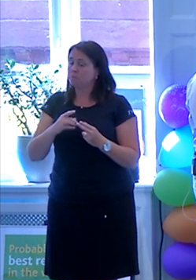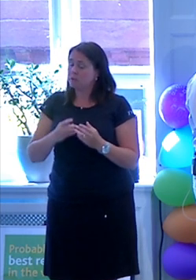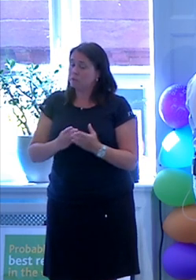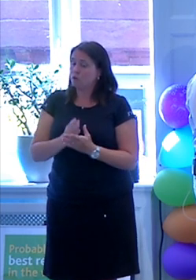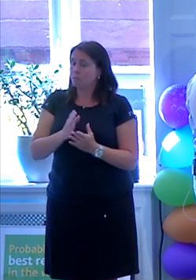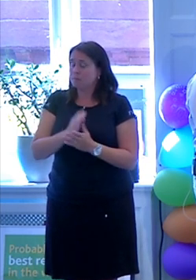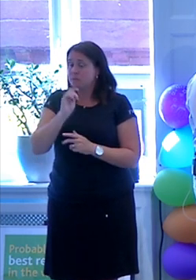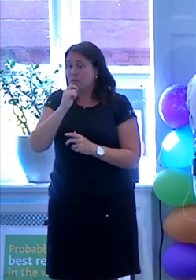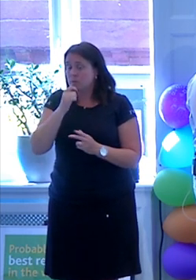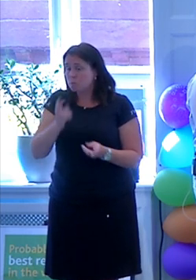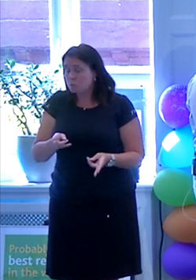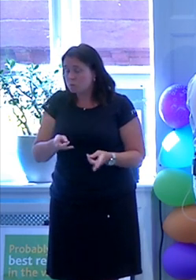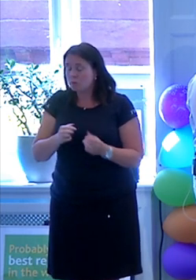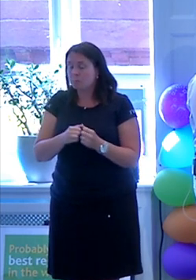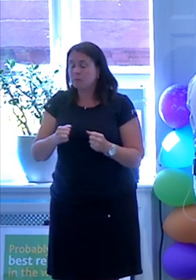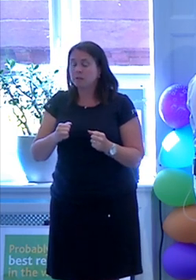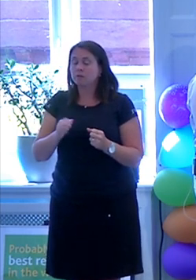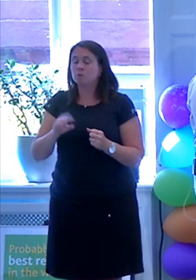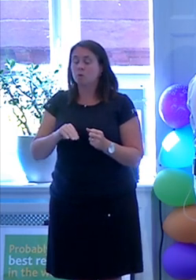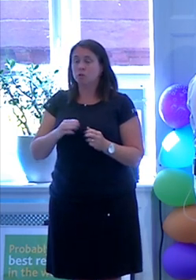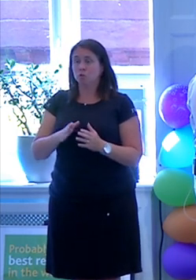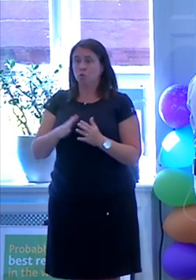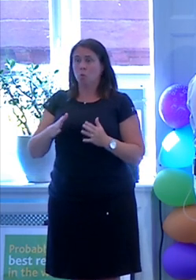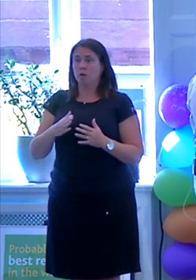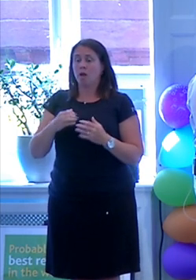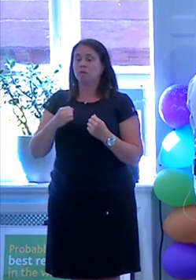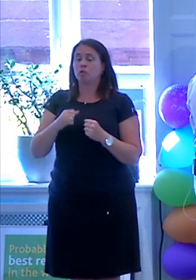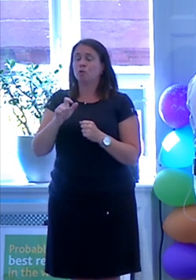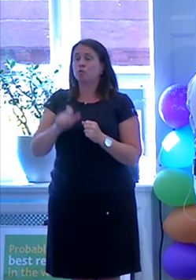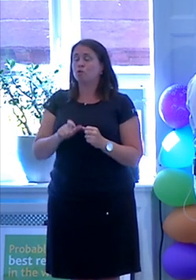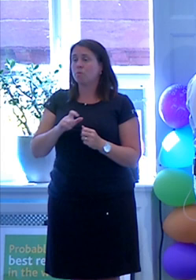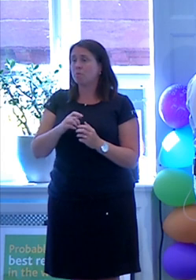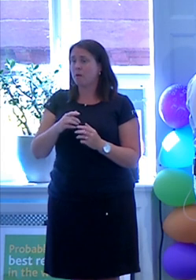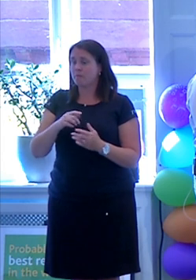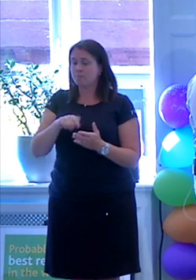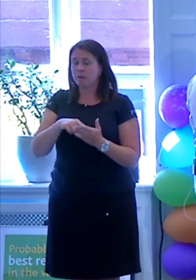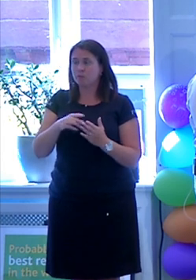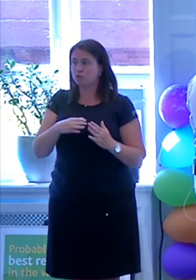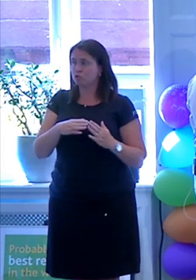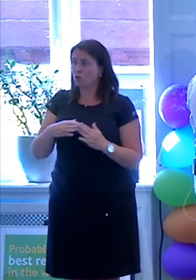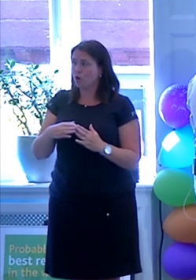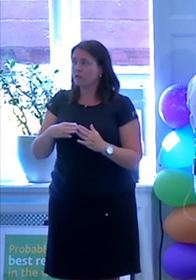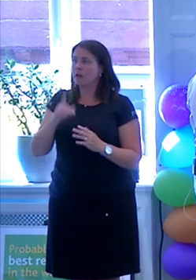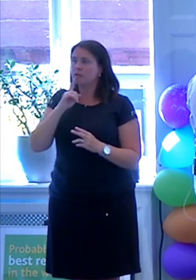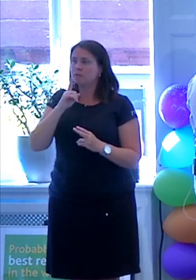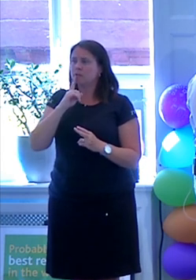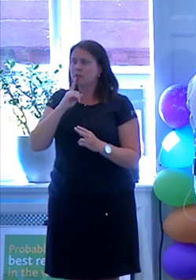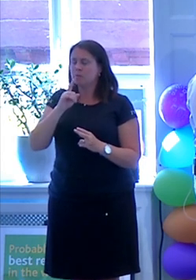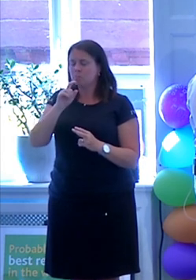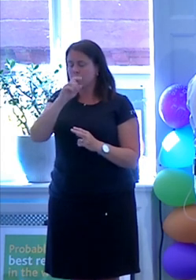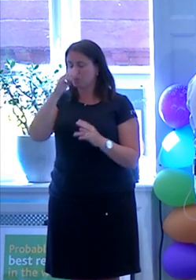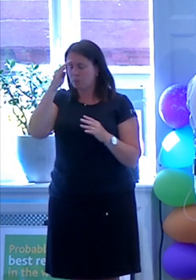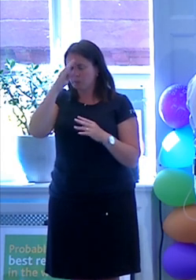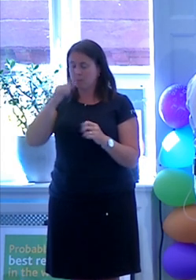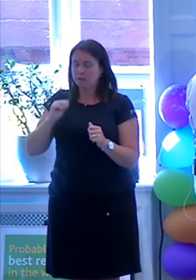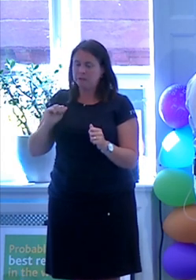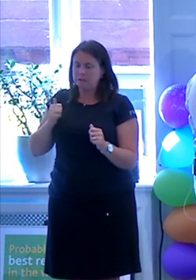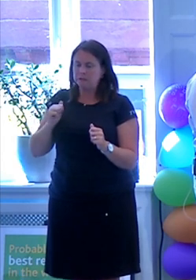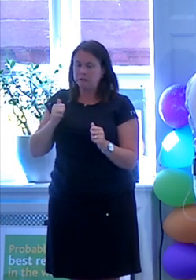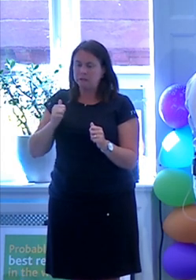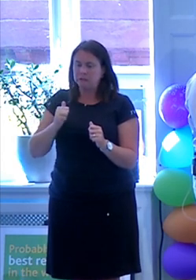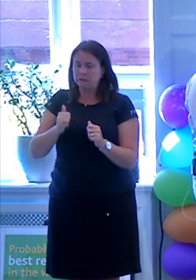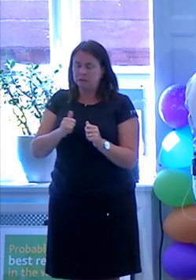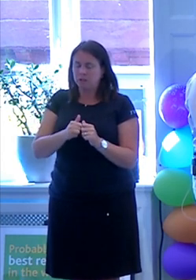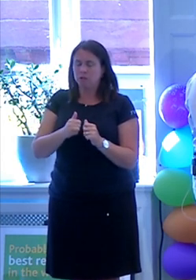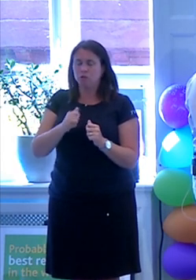stor aktör som Malmö stad alltid problem med att hinna i fatt med, liksom att det där är så mycket kontakter som måste